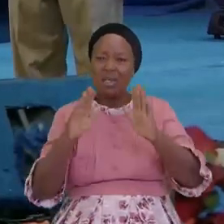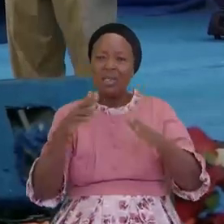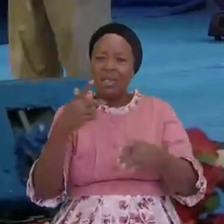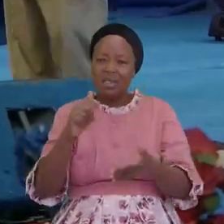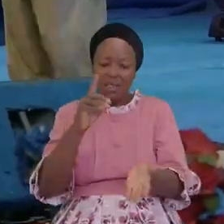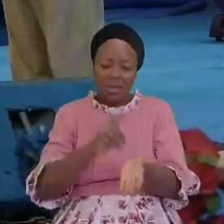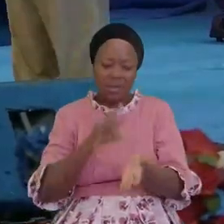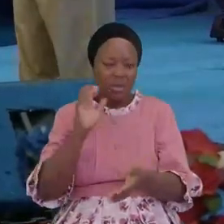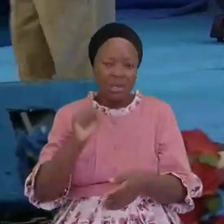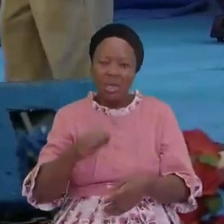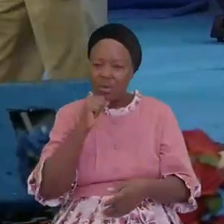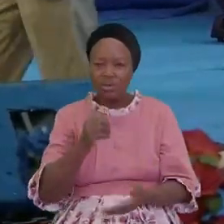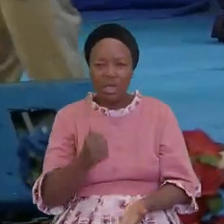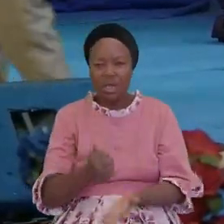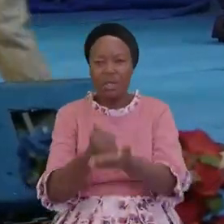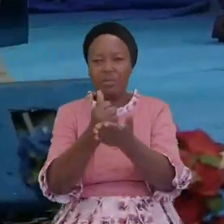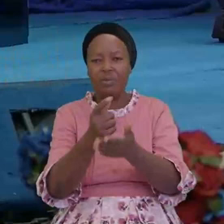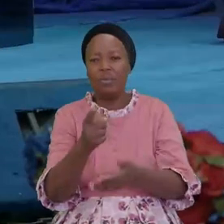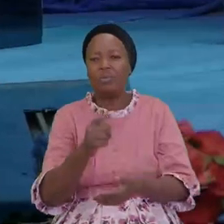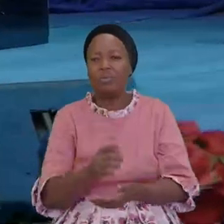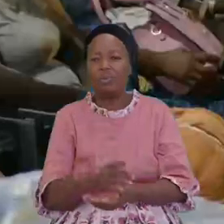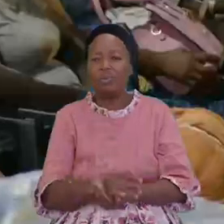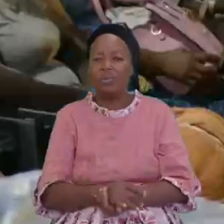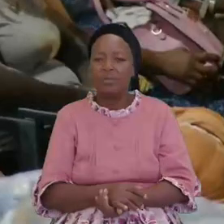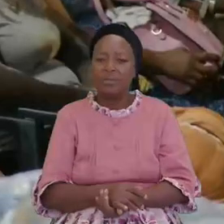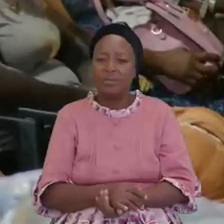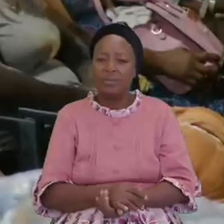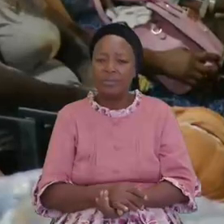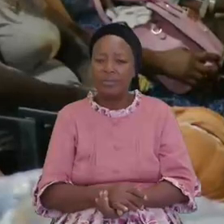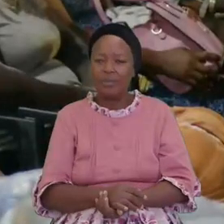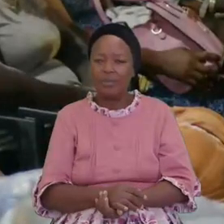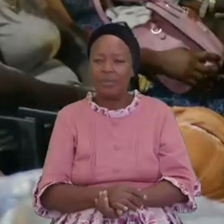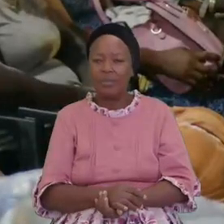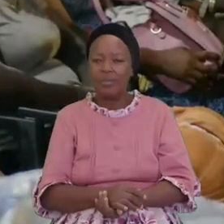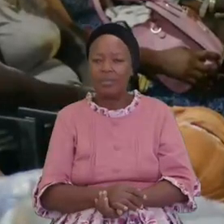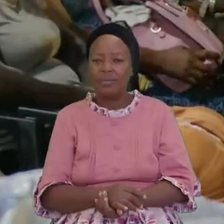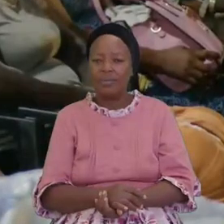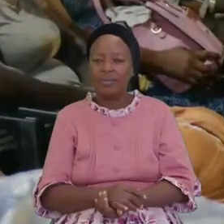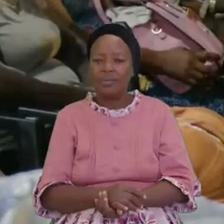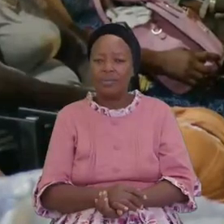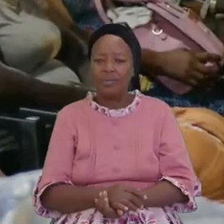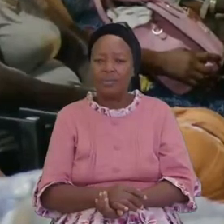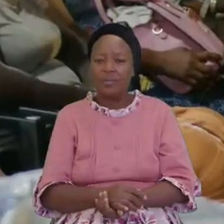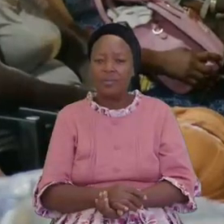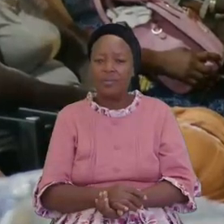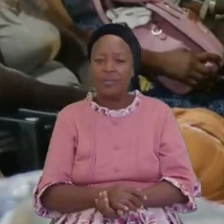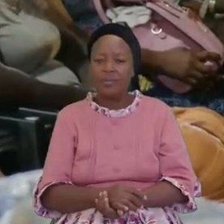Sans cette soumission totale, cet abandon absolu, le docteur ne peut rien faire pour toi.